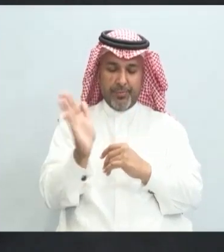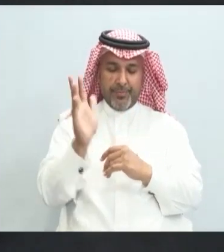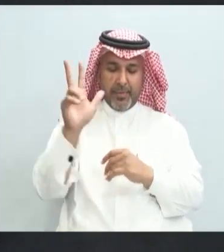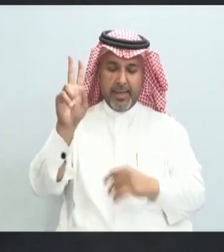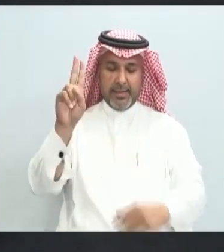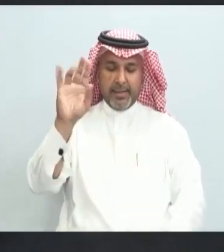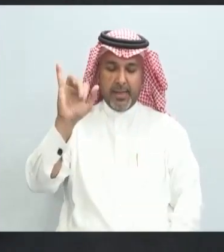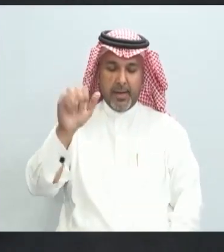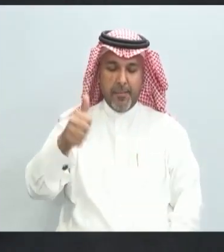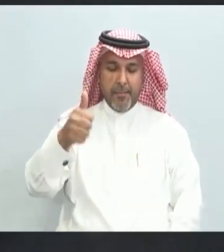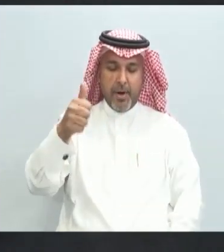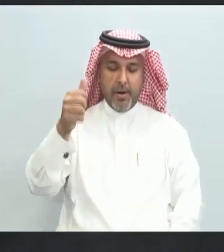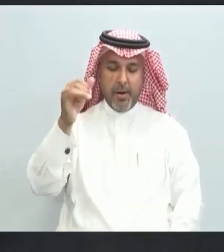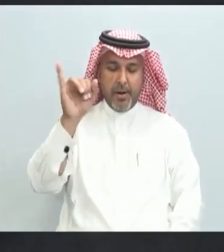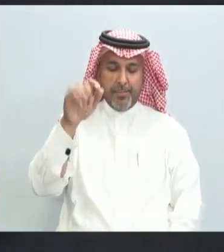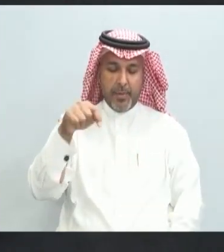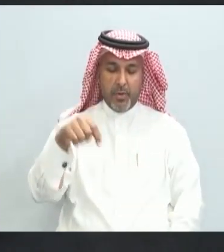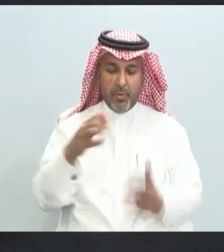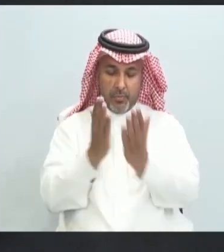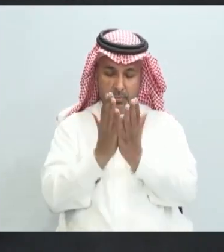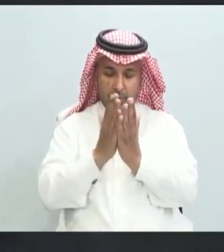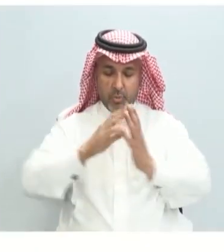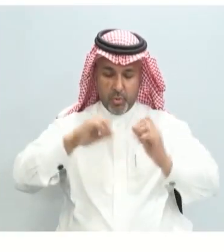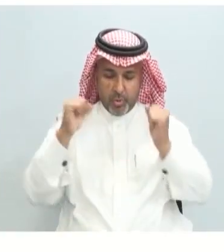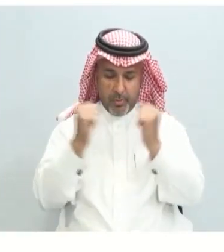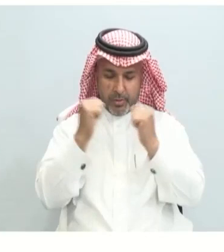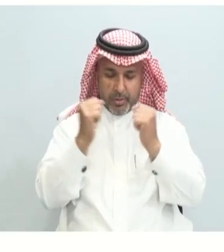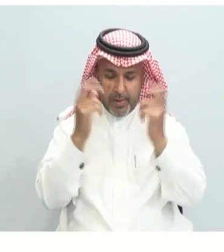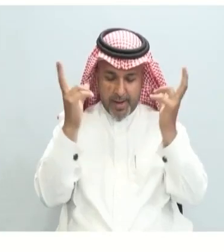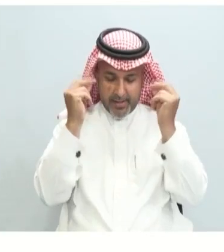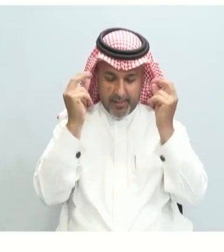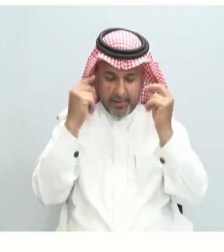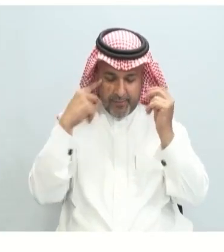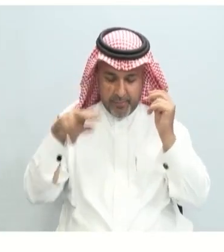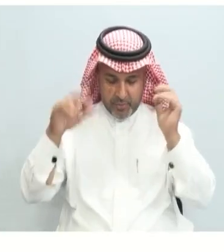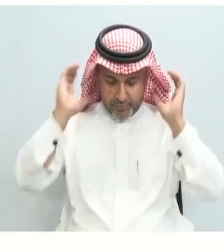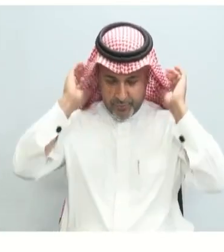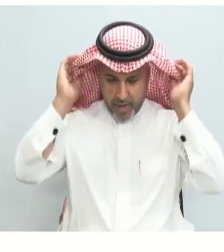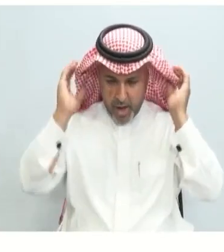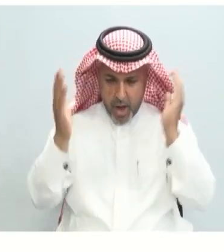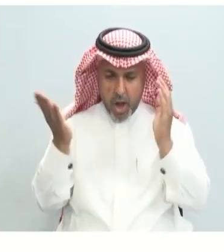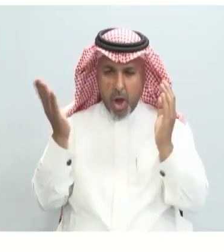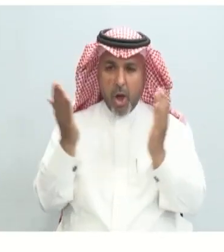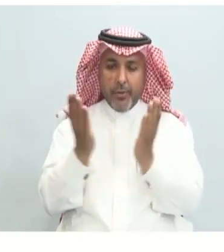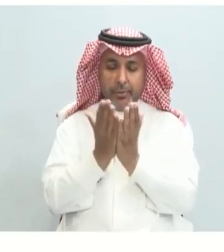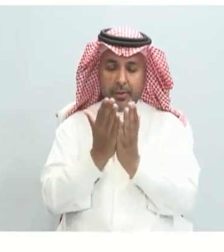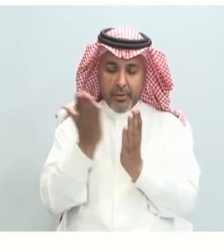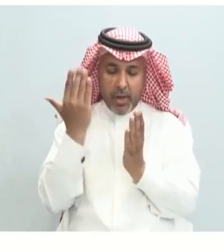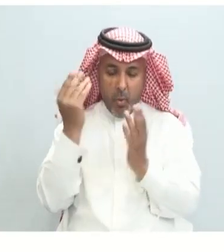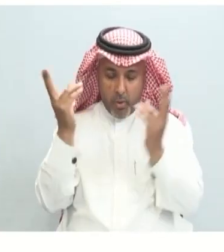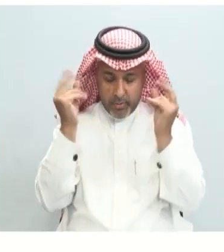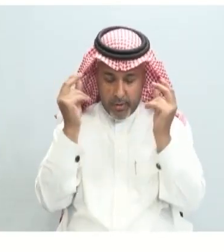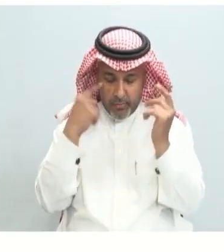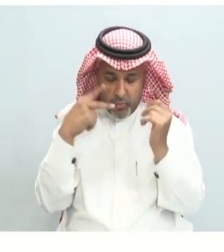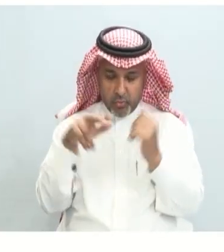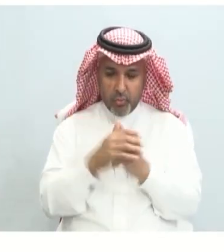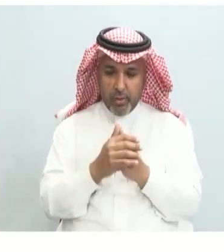درس اليوم حناذ ان شاء الله مجموعه من الامثله من واقع الحياه خلونا نتذكر ش تعلمنا في الدروس السابقه تعلمنا في الدرس السابق